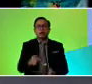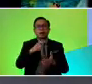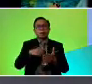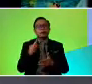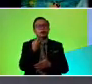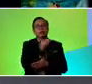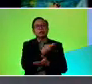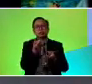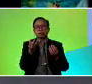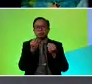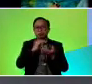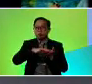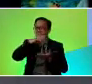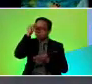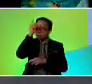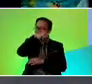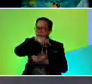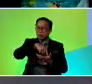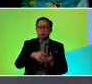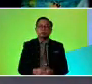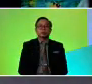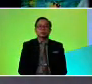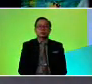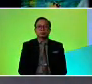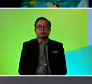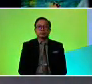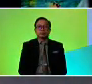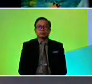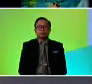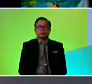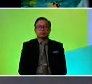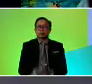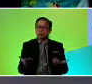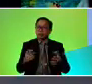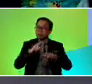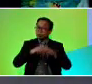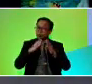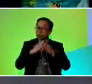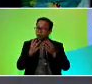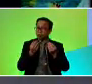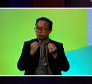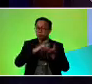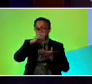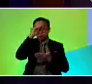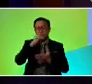kita coba capai bersama-sama dengan murid yang berada di sini dan juga yang berada di rumah